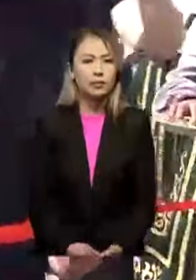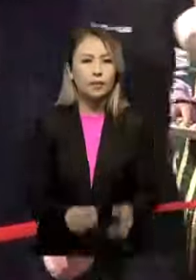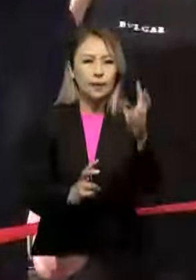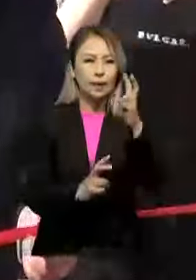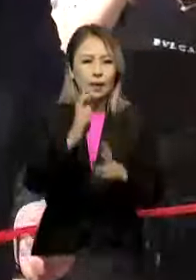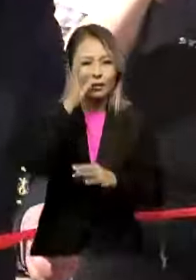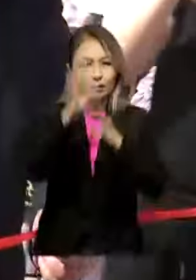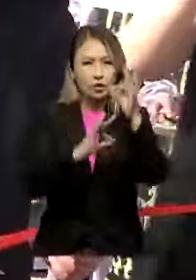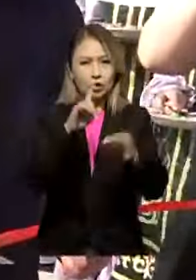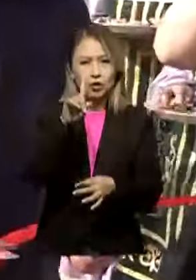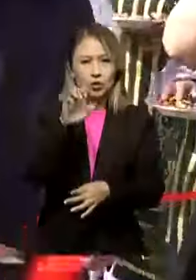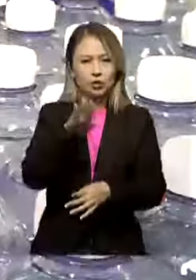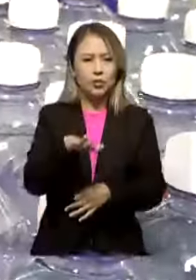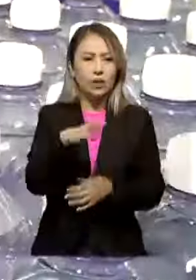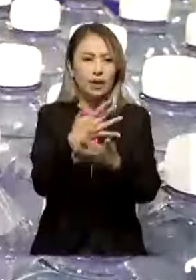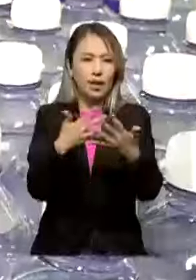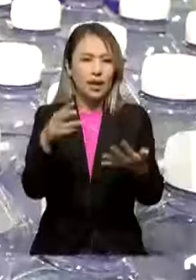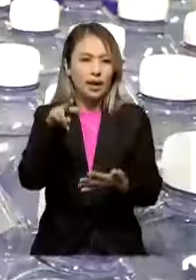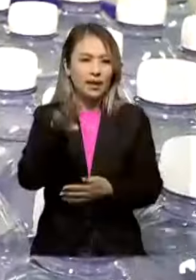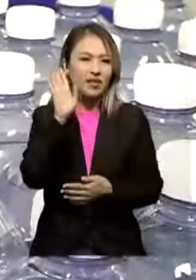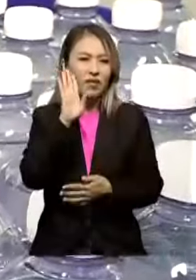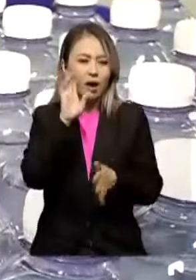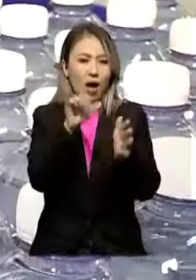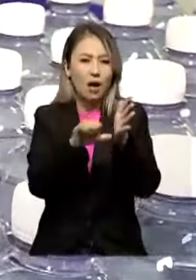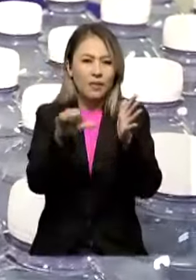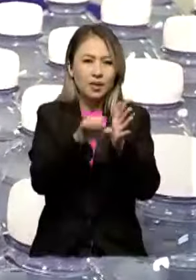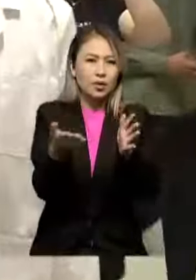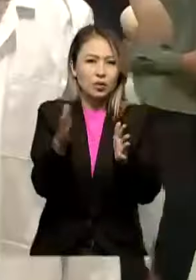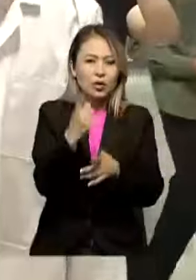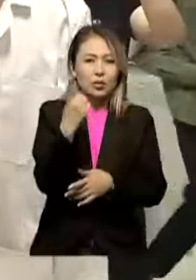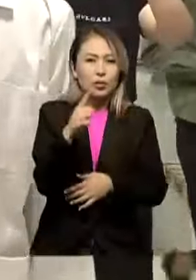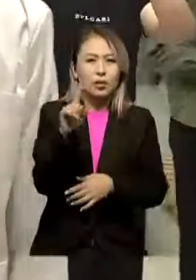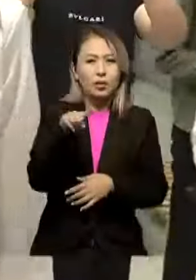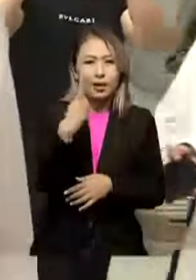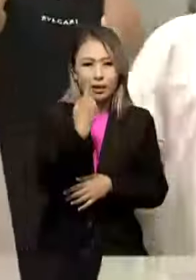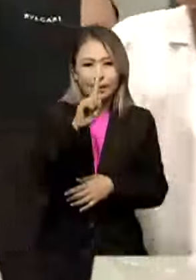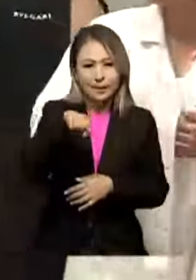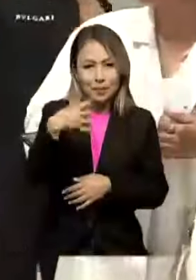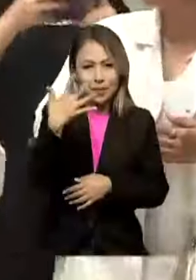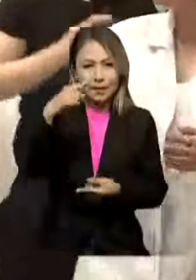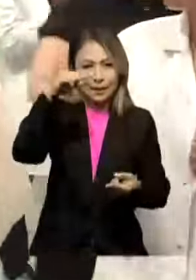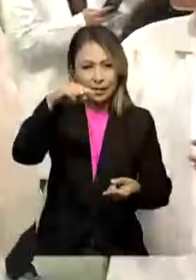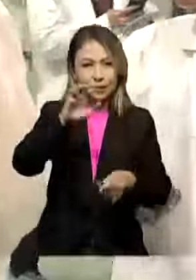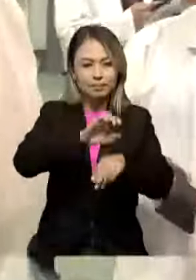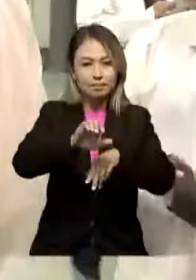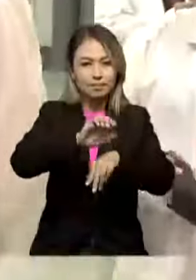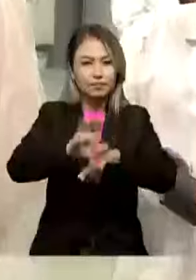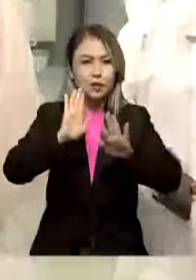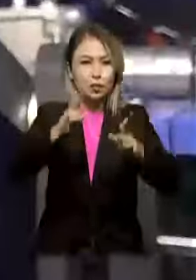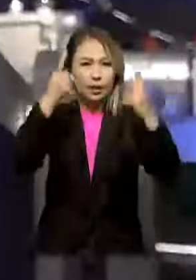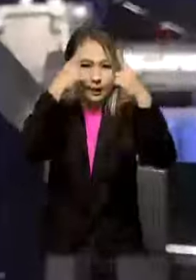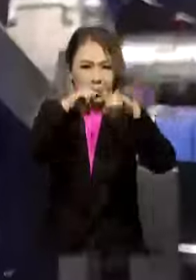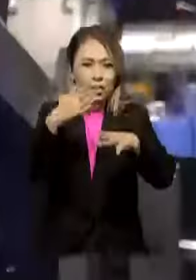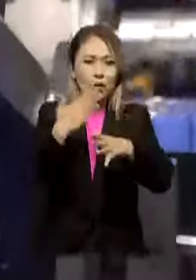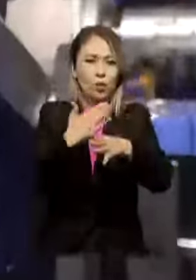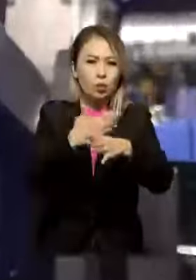Кәсіпорында тәулігіне 100 мың литр минералды су немесе 66 мың дана 1,5 литрлік бөтелкедегі сусын шығарылады. Жоғары технология көмегімен жұмыс